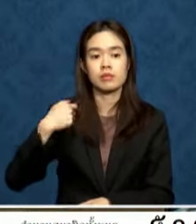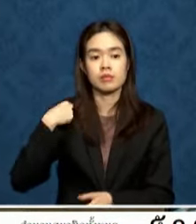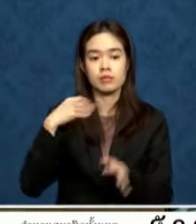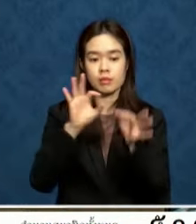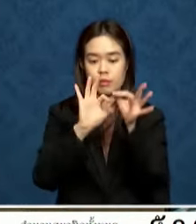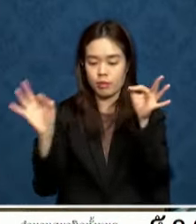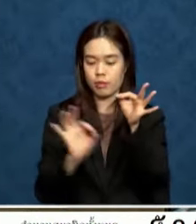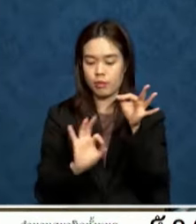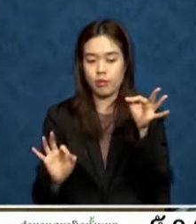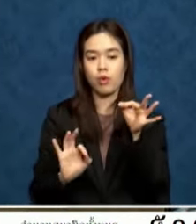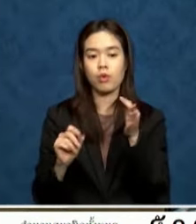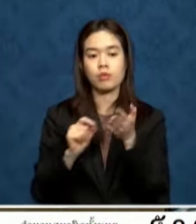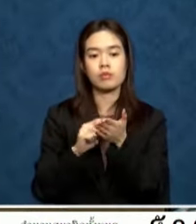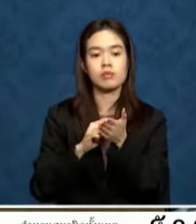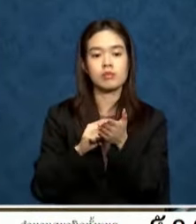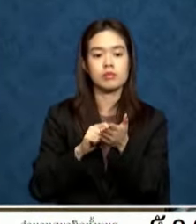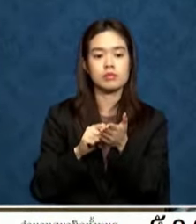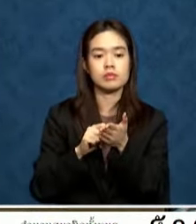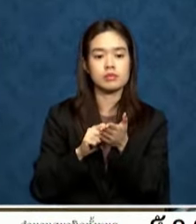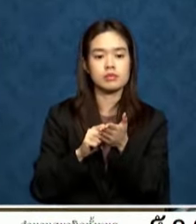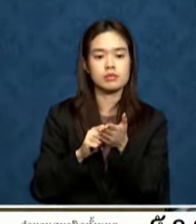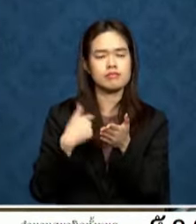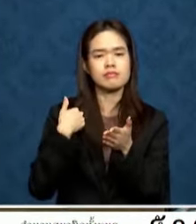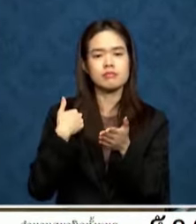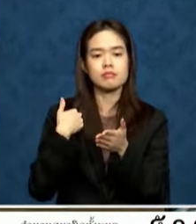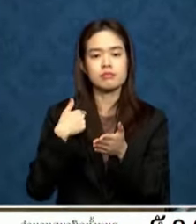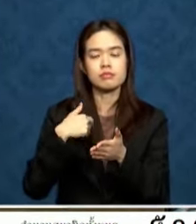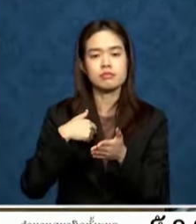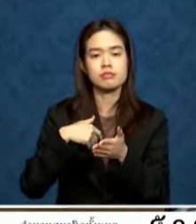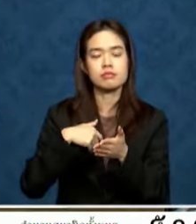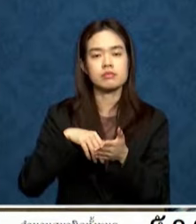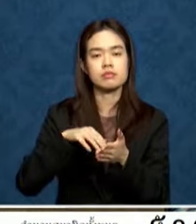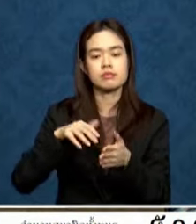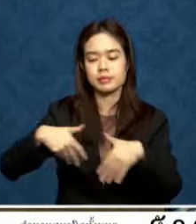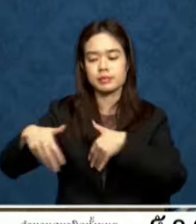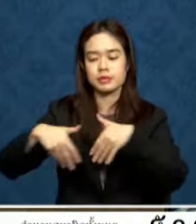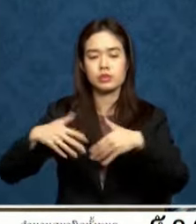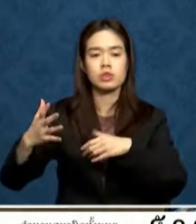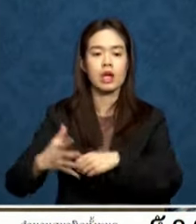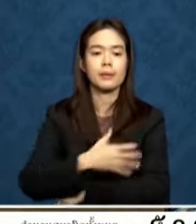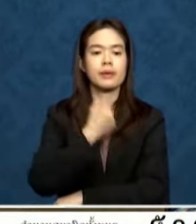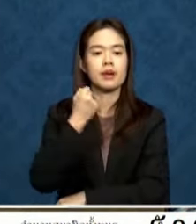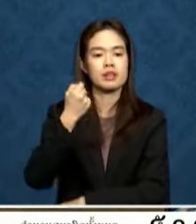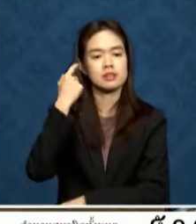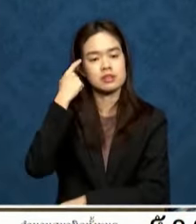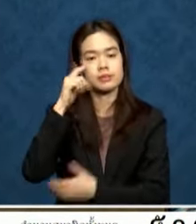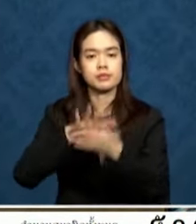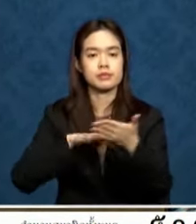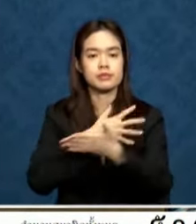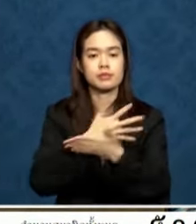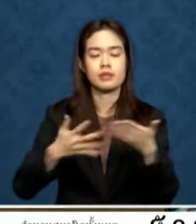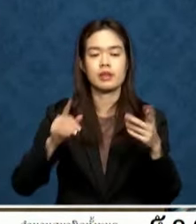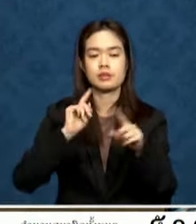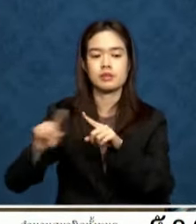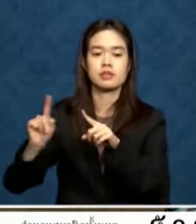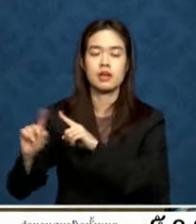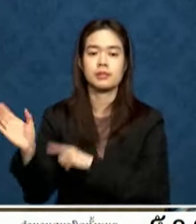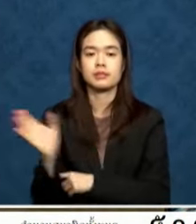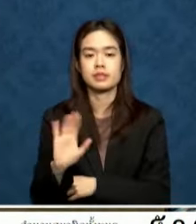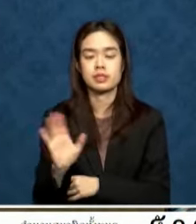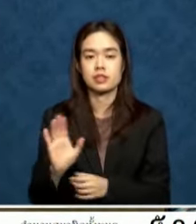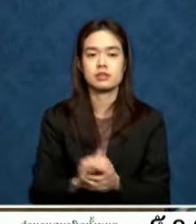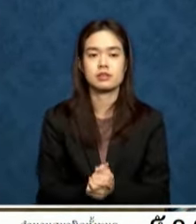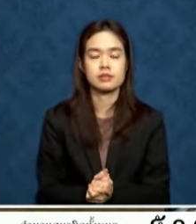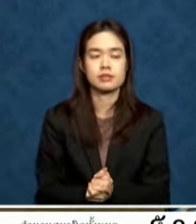ไว้นี้ไม่ได้ตั้งใจให้ประชาชนมีอำนาจในการกำหนดนโยบายต่างๆและก็ไม่